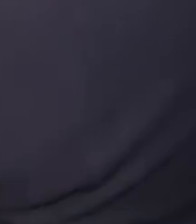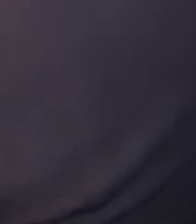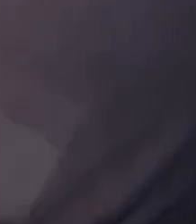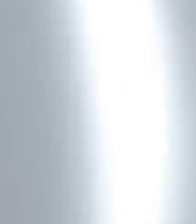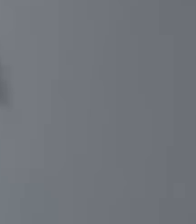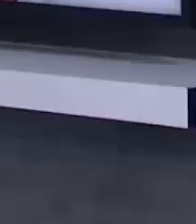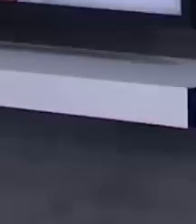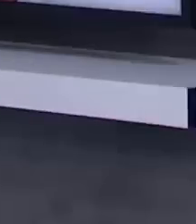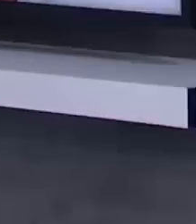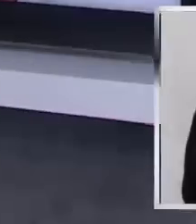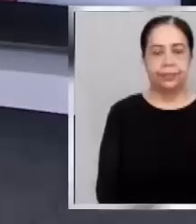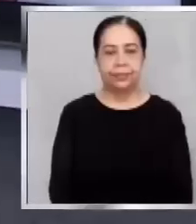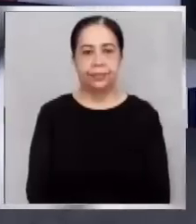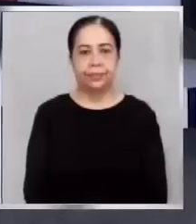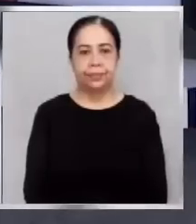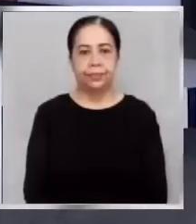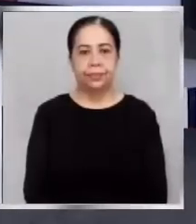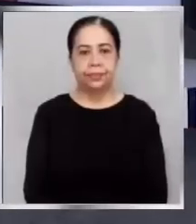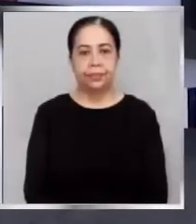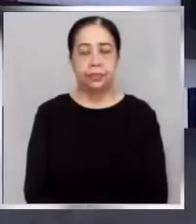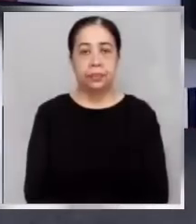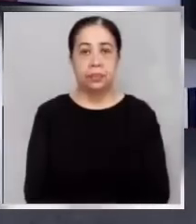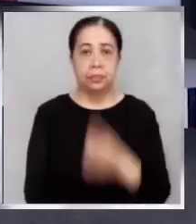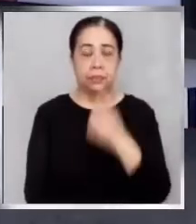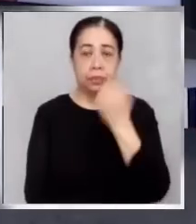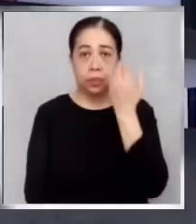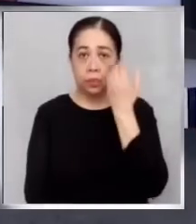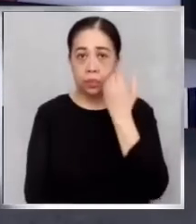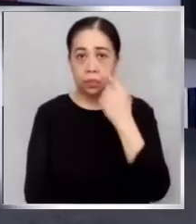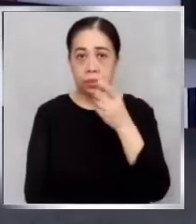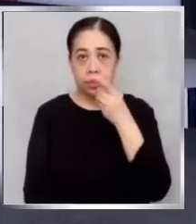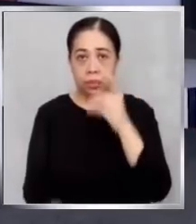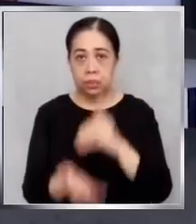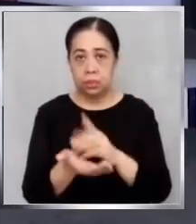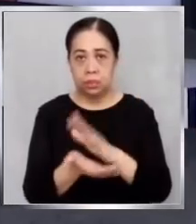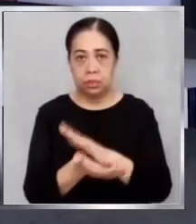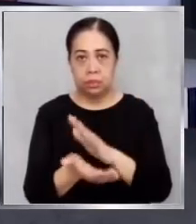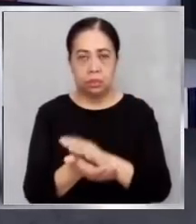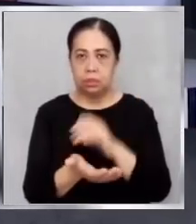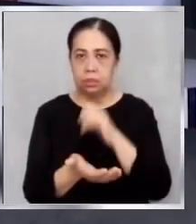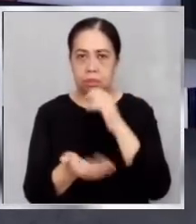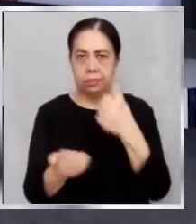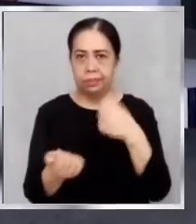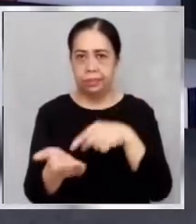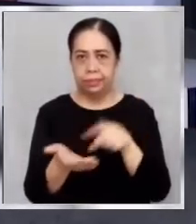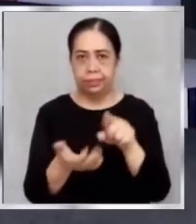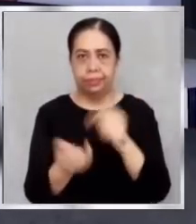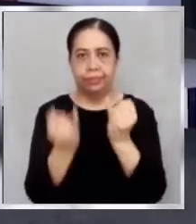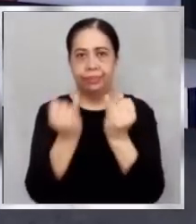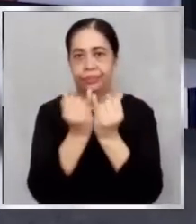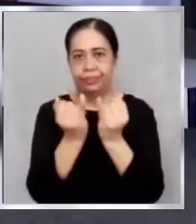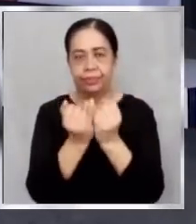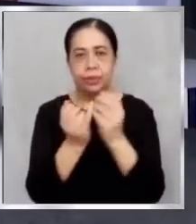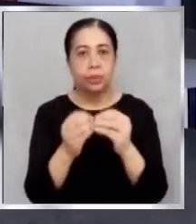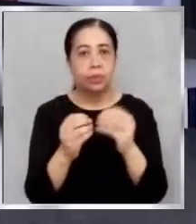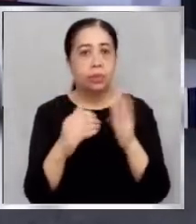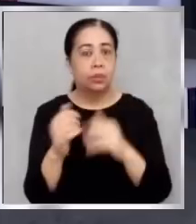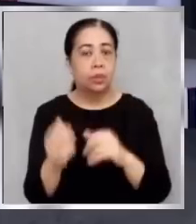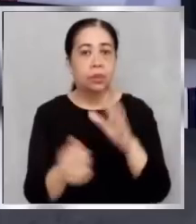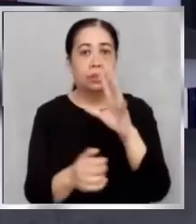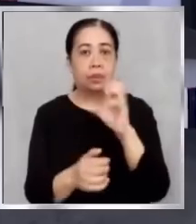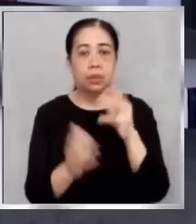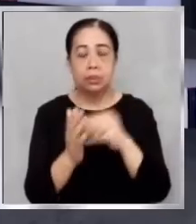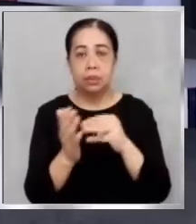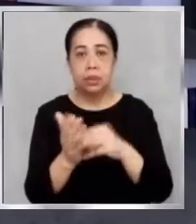Happenings. Dahil sa kulang umanong dokumento, hindi pa binabayaran ng PhilHealth ang higit 500 milyong